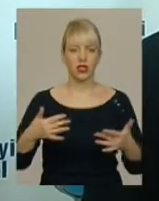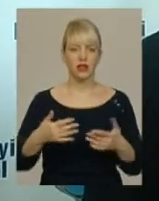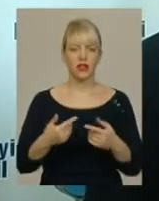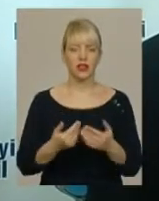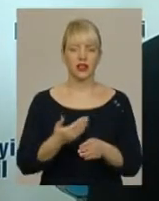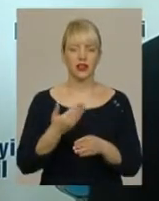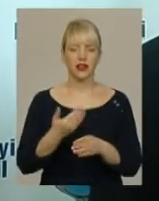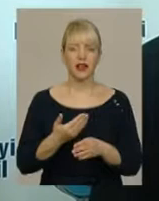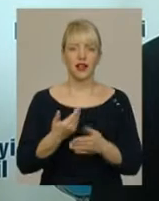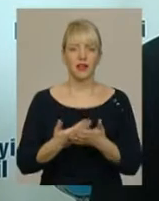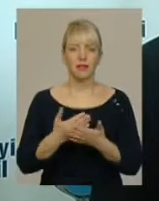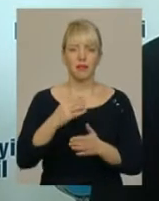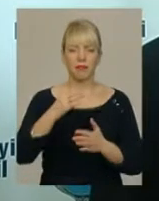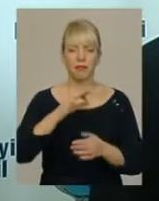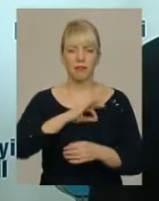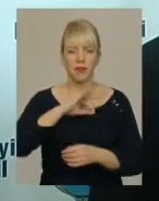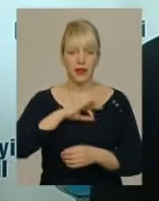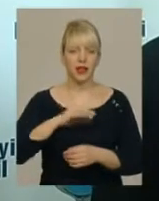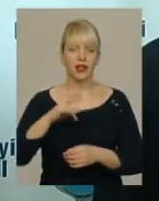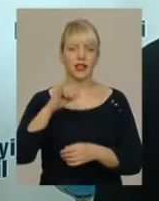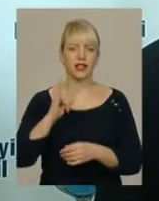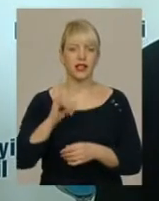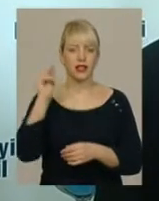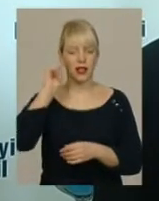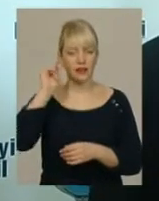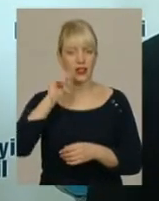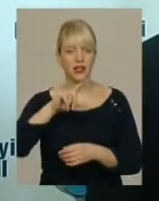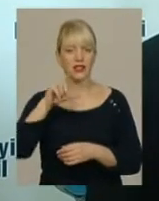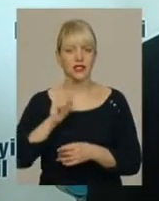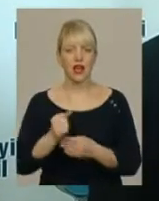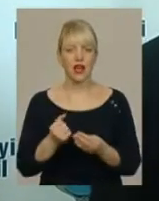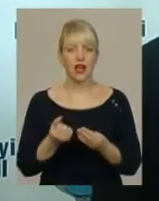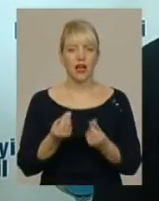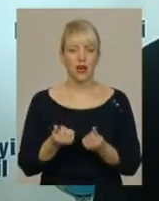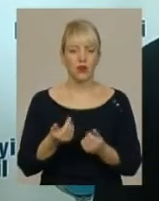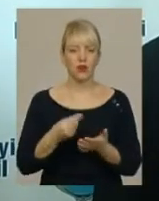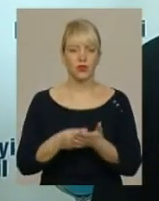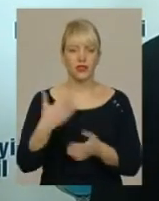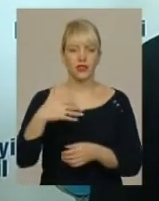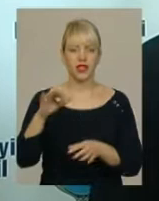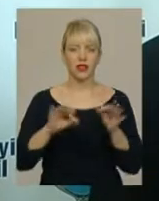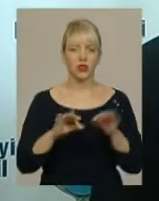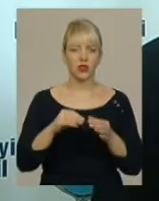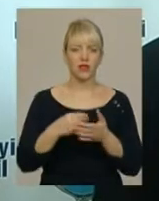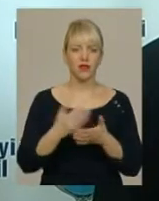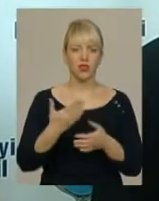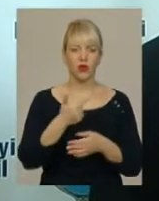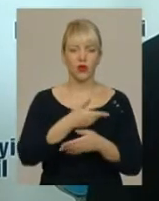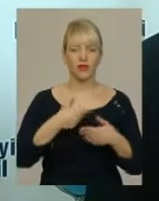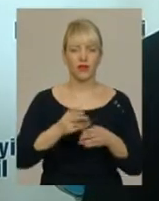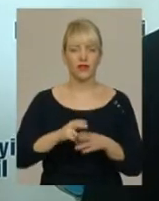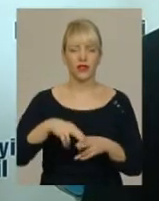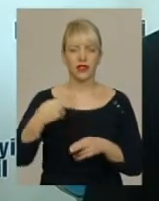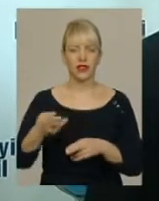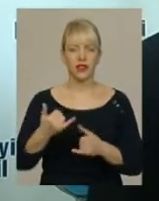пільг, навчання за рахунок міського бюджету, скажімо так, 50% вартості, якого ми покриваємо для